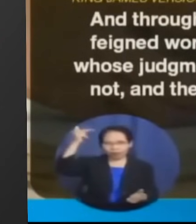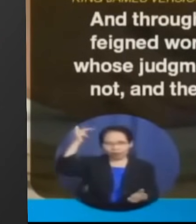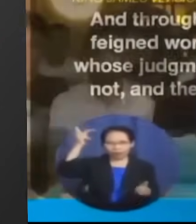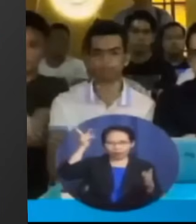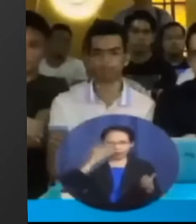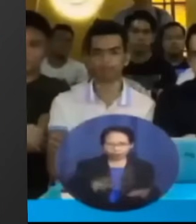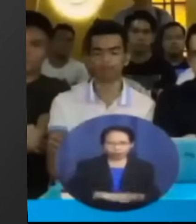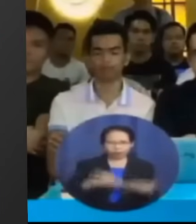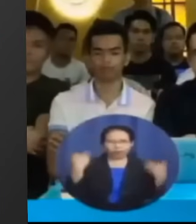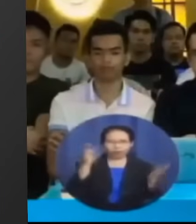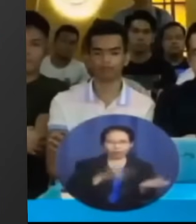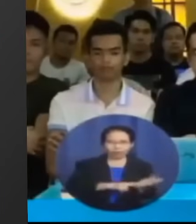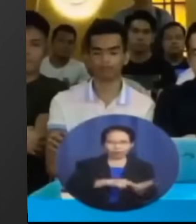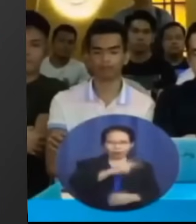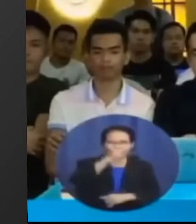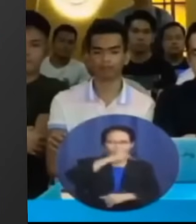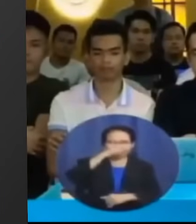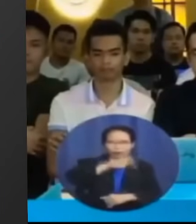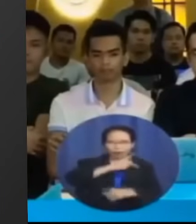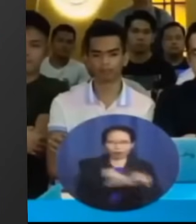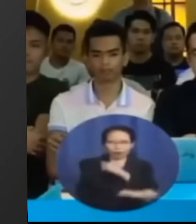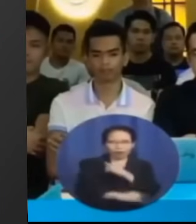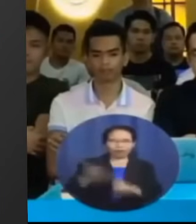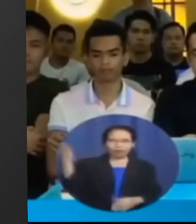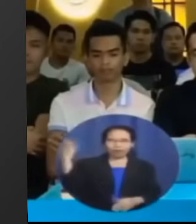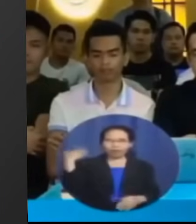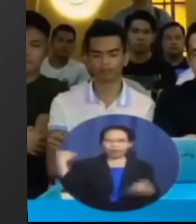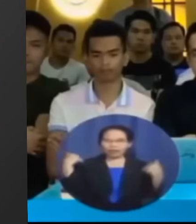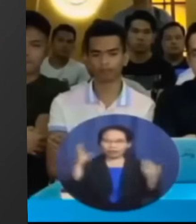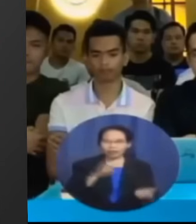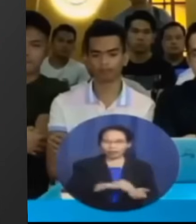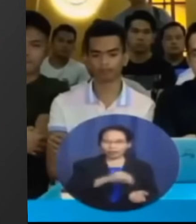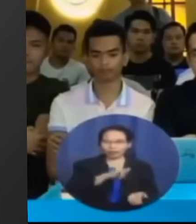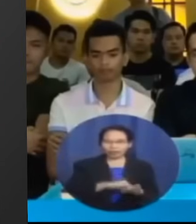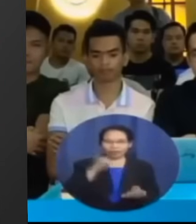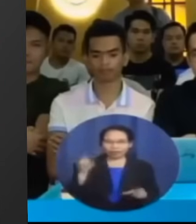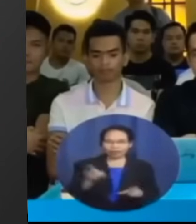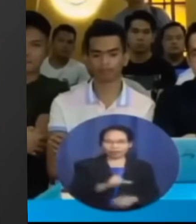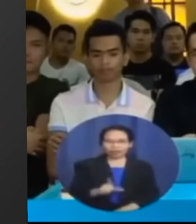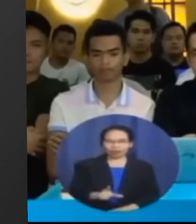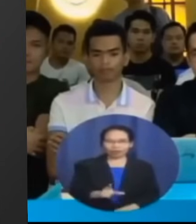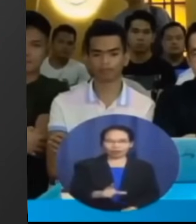politiko. Merong ganyang balita sa Pilipinas nung araw eh. Meron ka pa bang kopya niyan, Sis Luz?